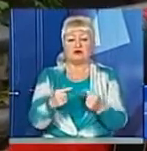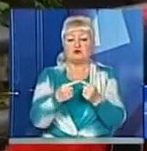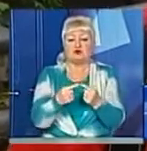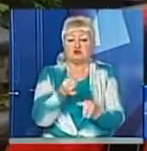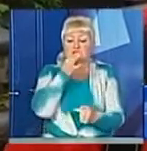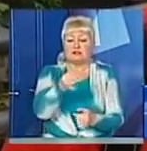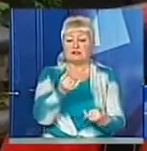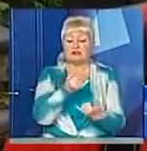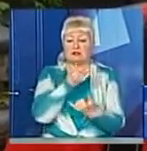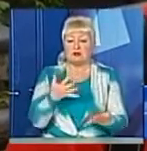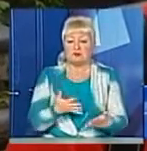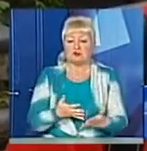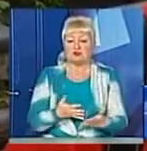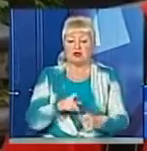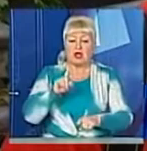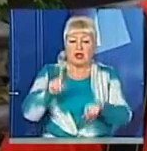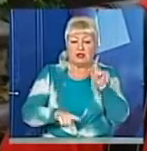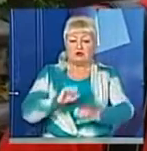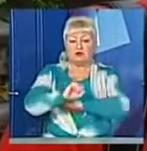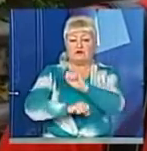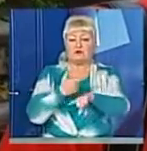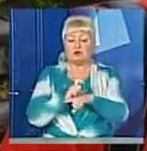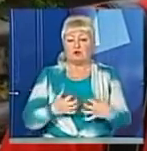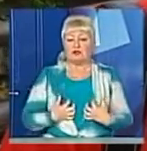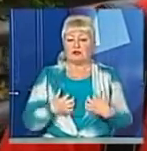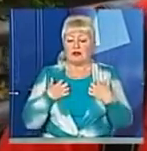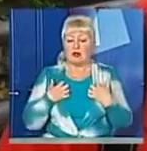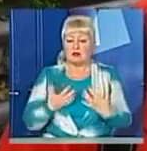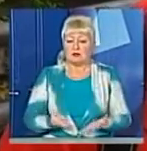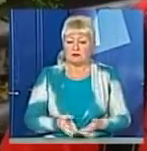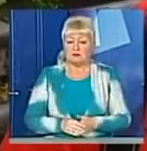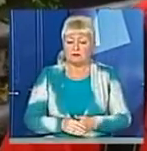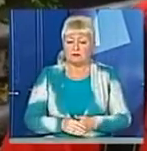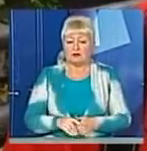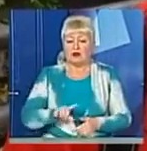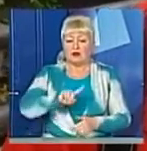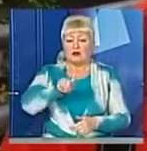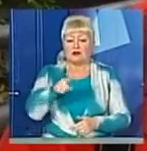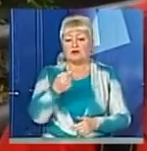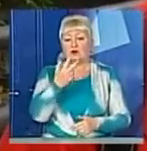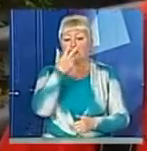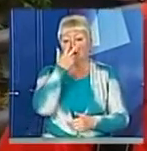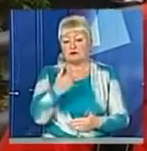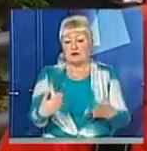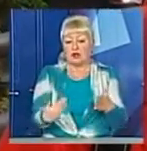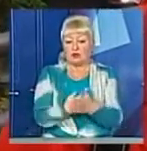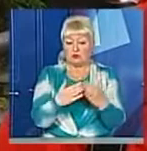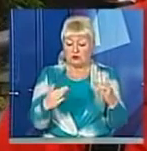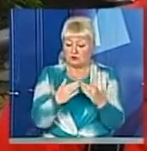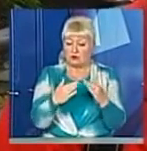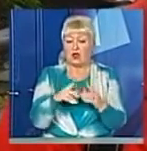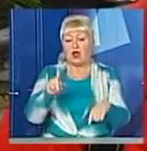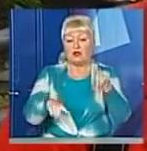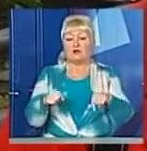можна. Інколи ведмідь дуже наляканий і з високою стереотипією, а за години звикає до нового вольєру. Інколи ведмідь